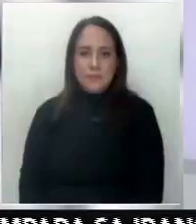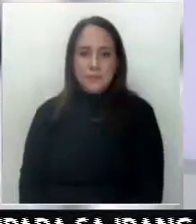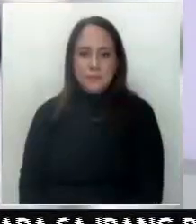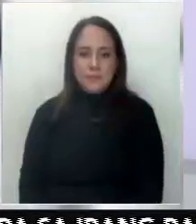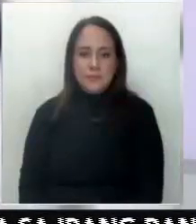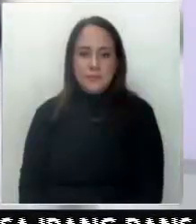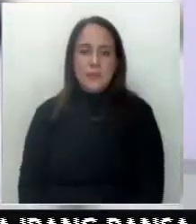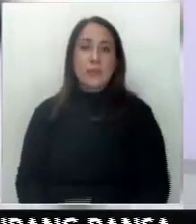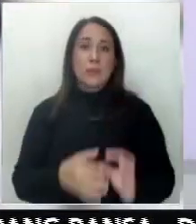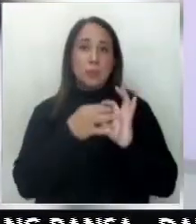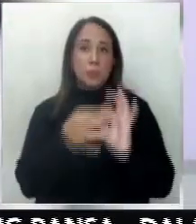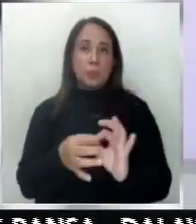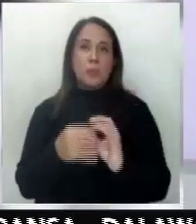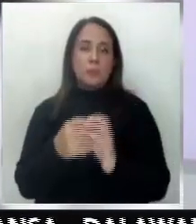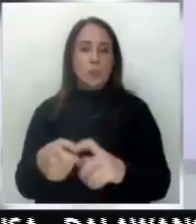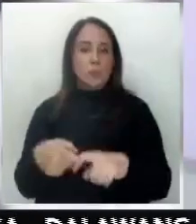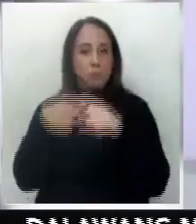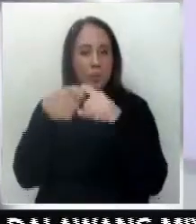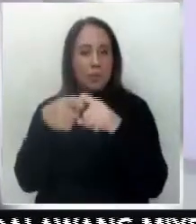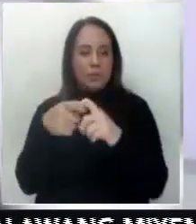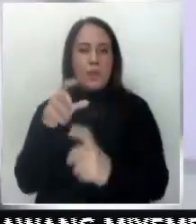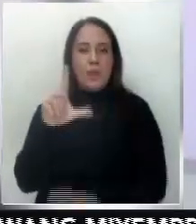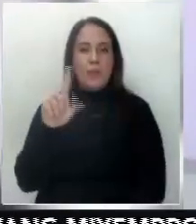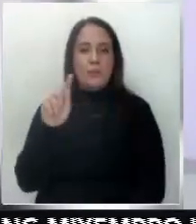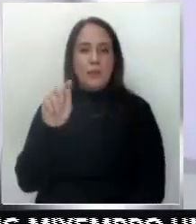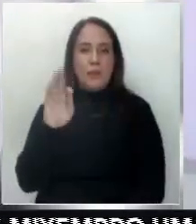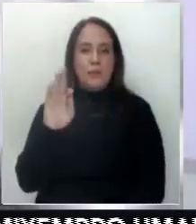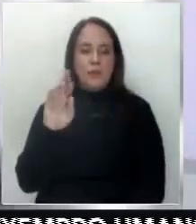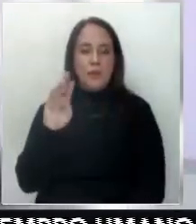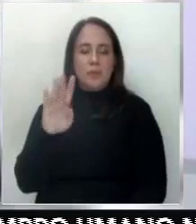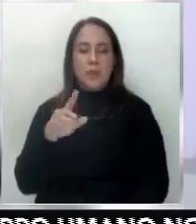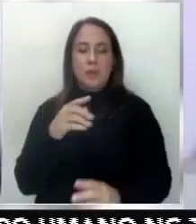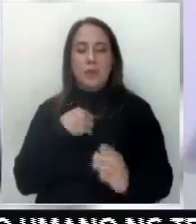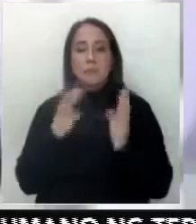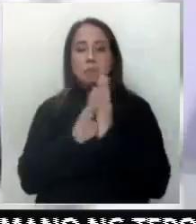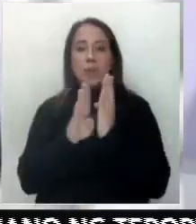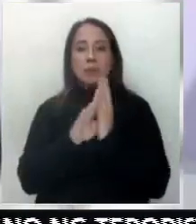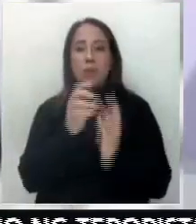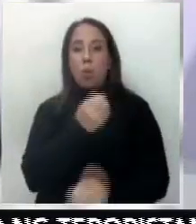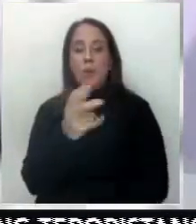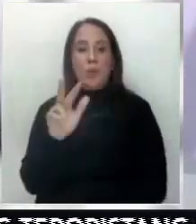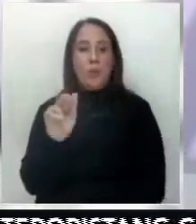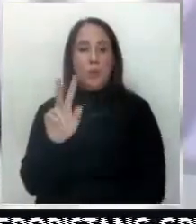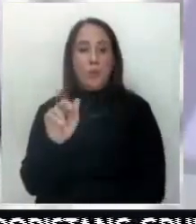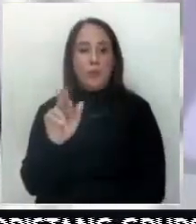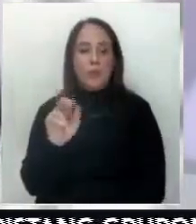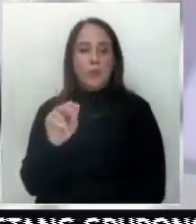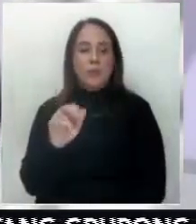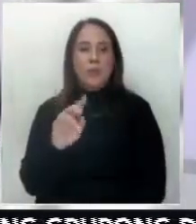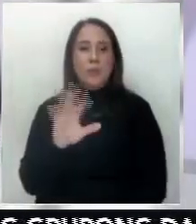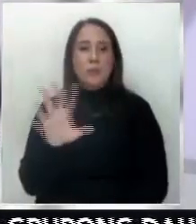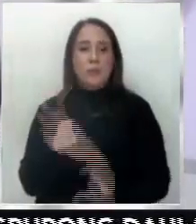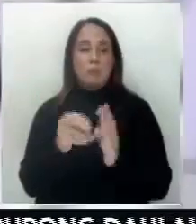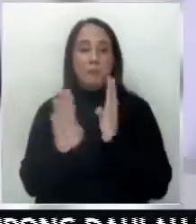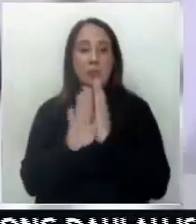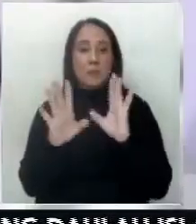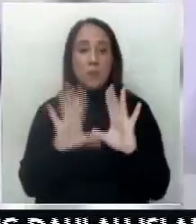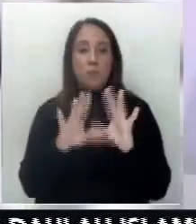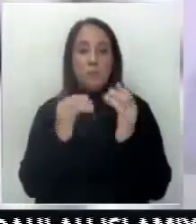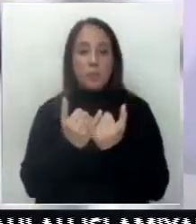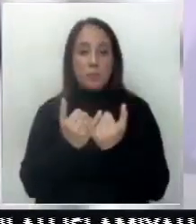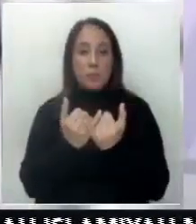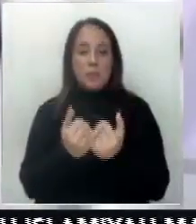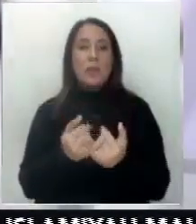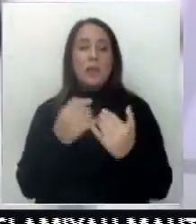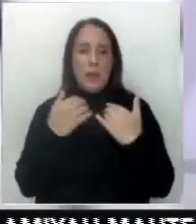Pag ngayon, sinuspindi na ng LTFRB ang operasyon ng 13 unit ng sangkot na bus company. Magsasagawa